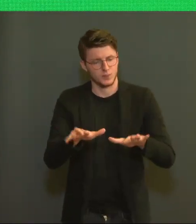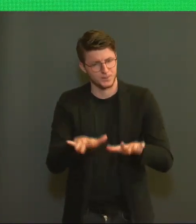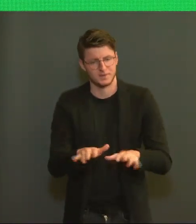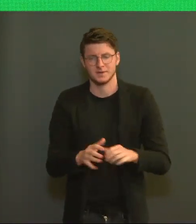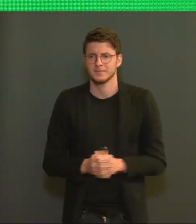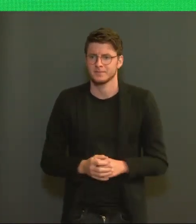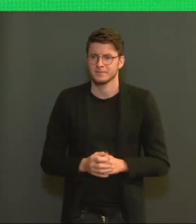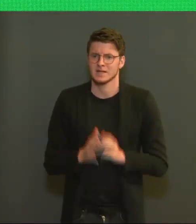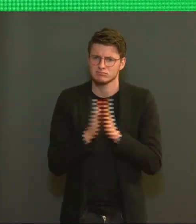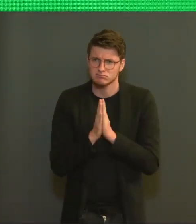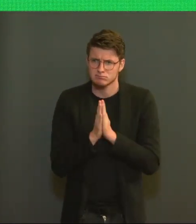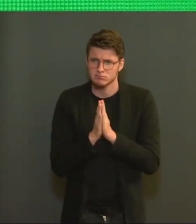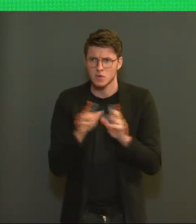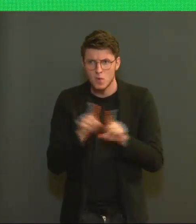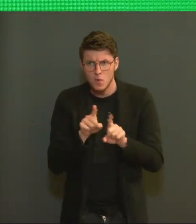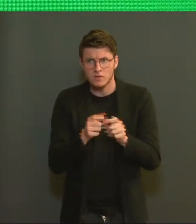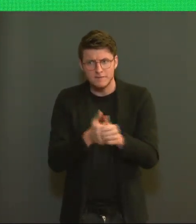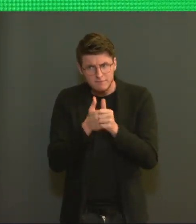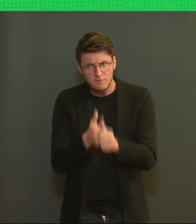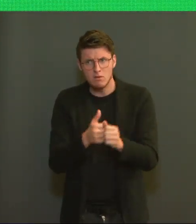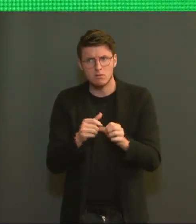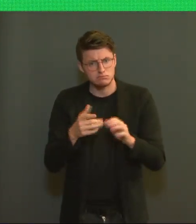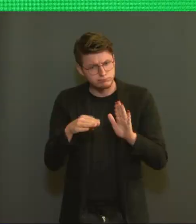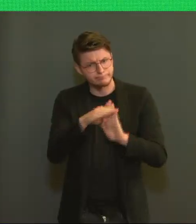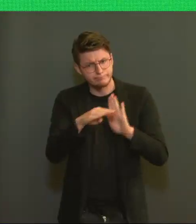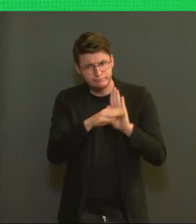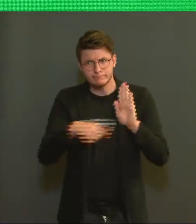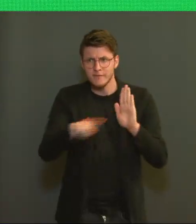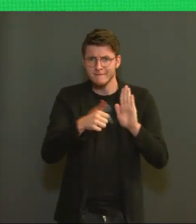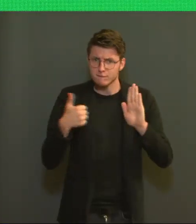Respecteer dan ook de nog steeds geldende maatregelen.